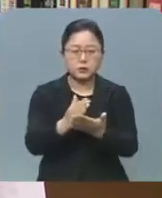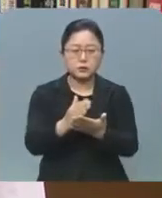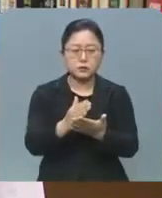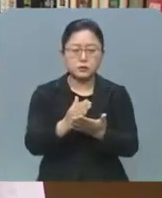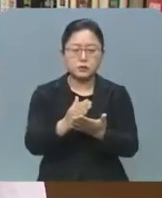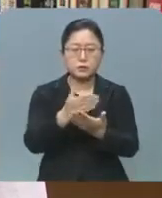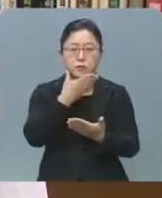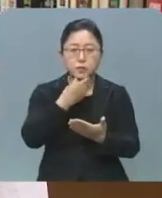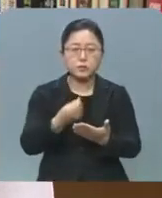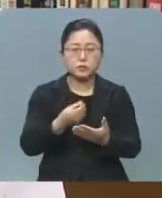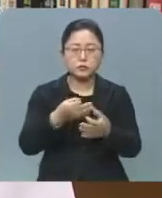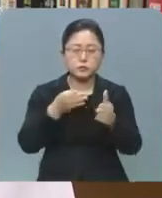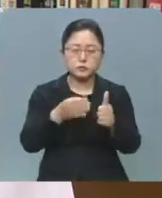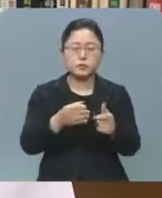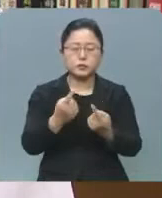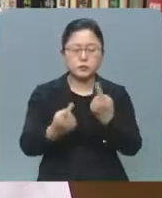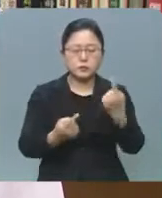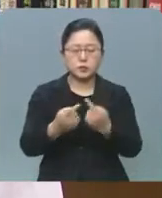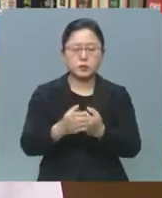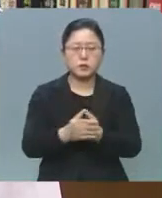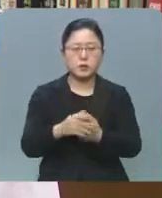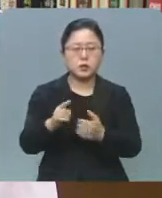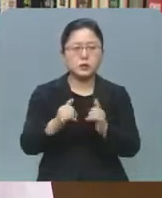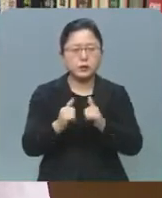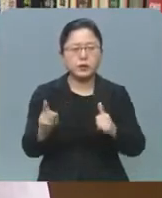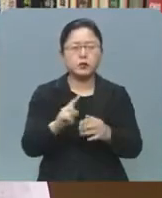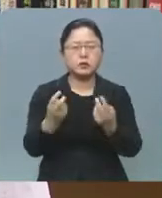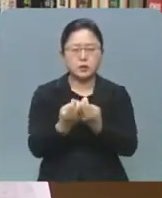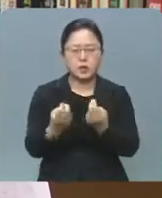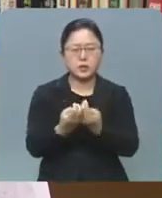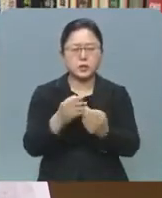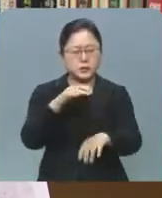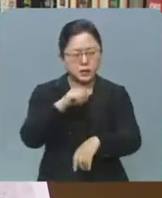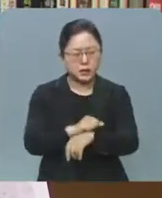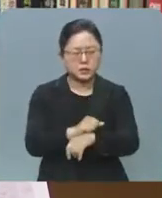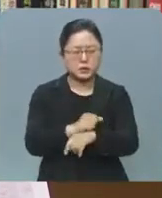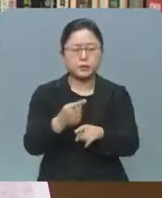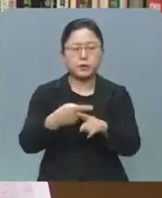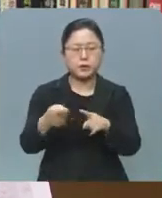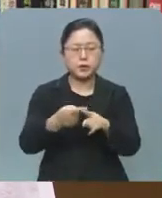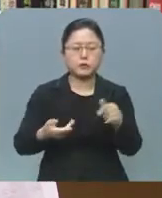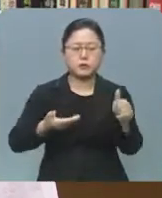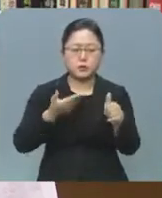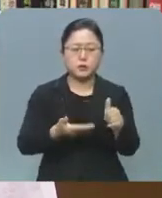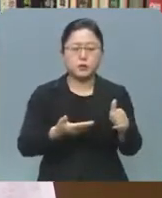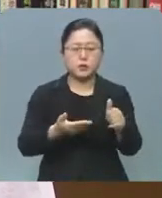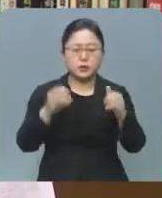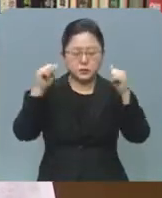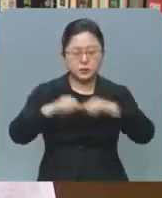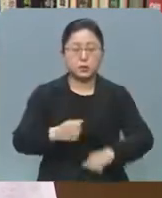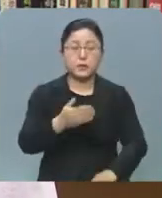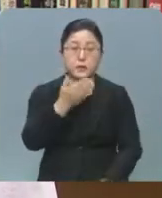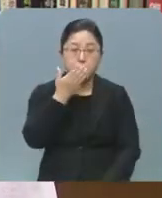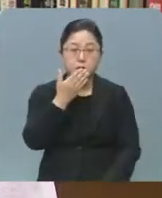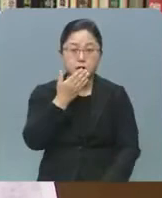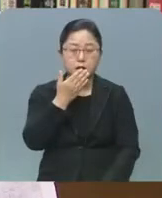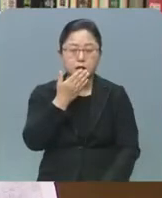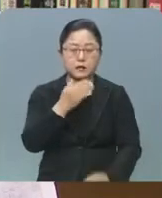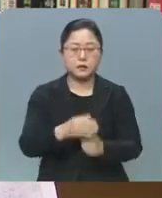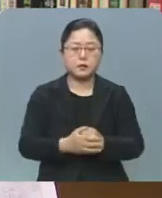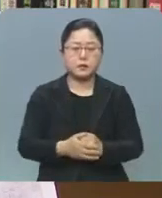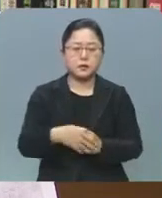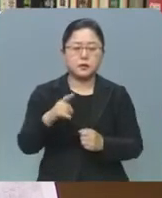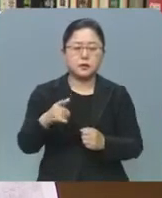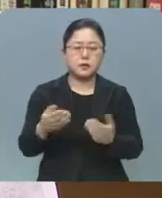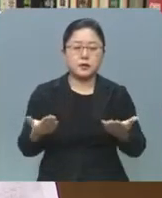것보다는 아까 했다시피 건설적으로 어떻게 이 사람이 일을 잘할까 중심으로 평가를 해줘야 오히려 수용성도 높아지고 그다음에 또